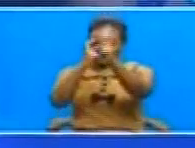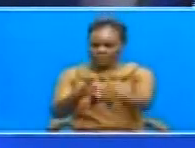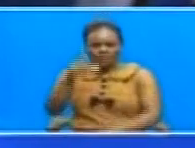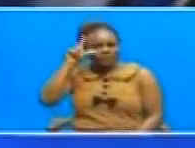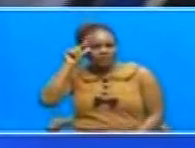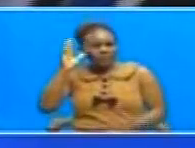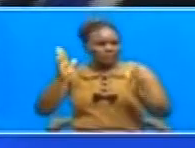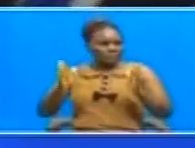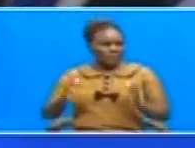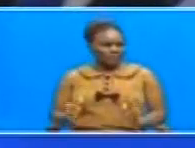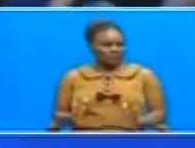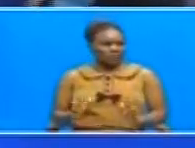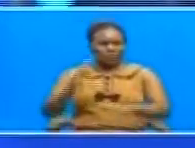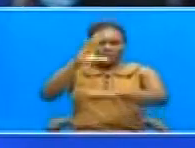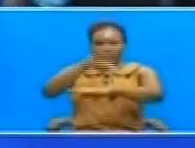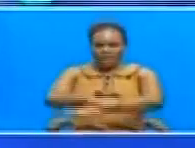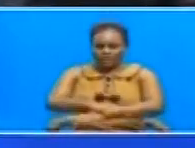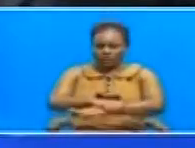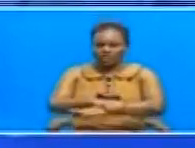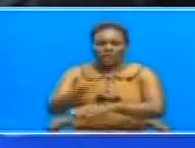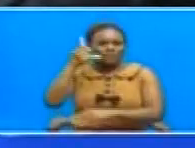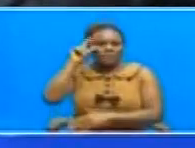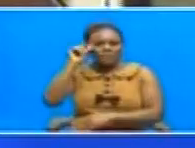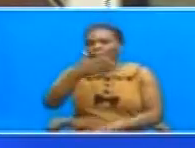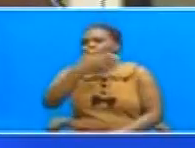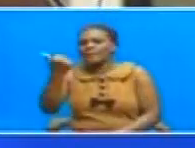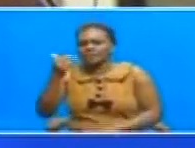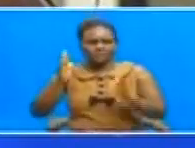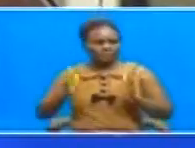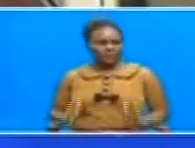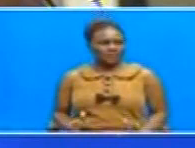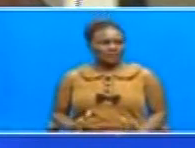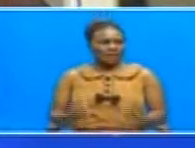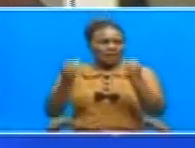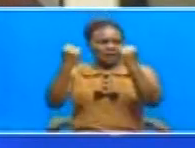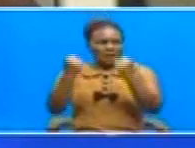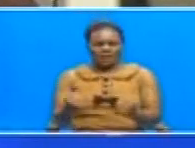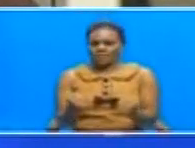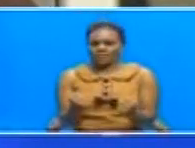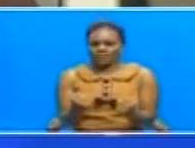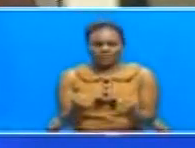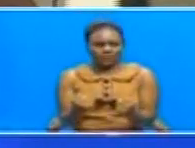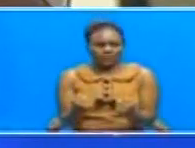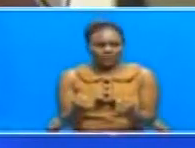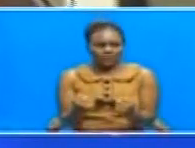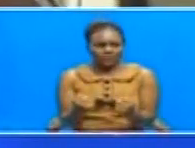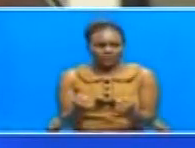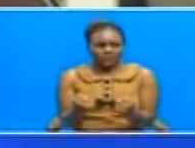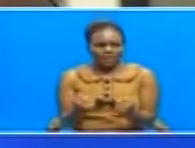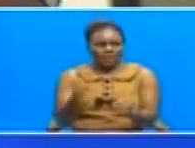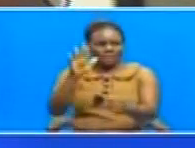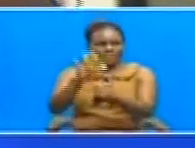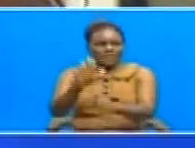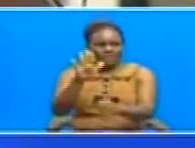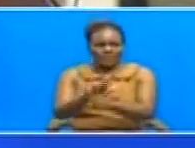picha Maxwell Agwanda akitoa tuzo la mpigaji picha bora. It was really hard for me to fit in, given that, you know, there were so